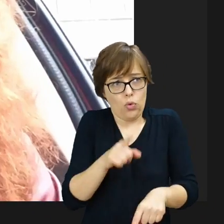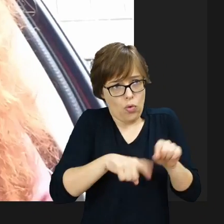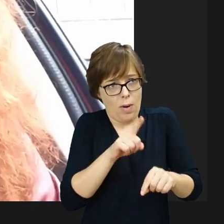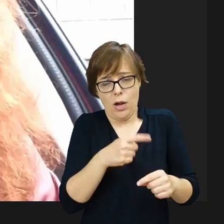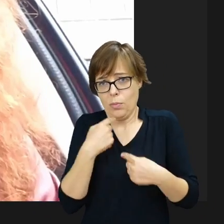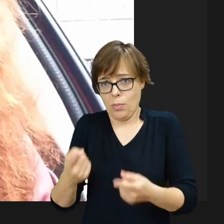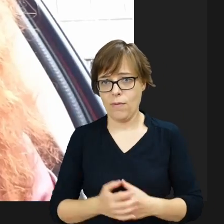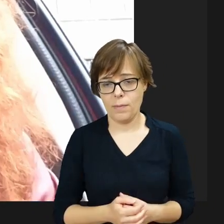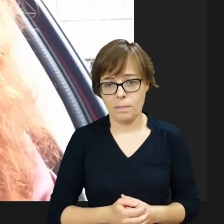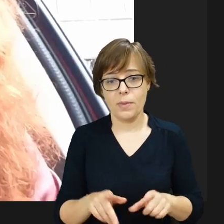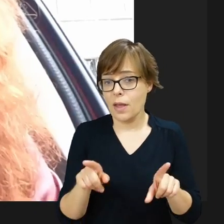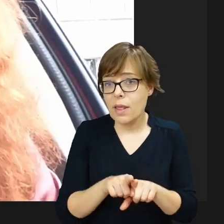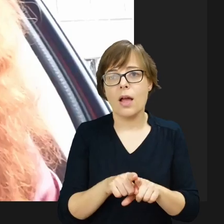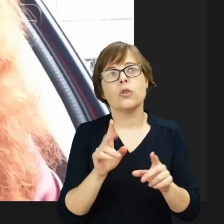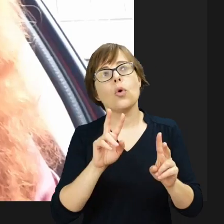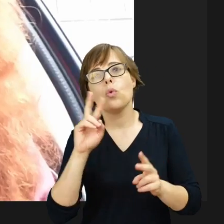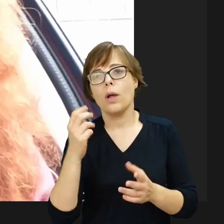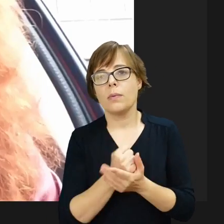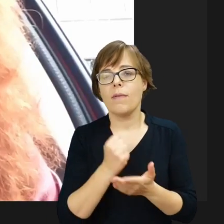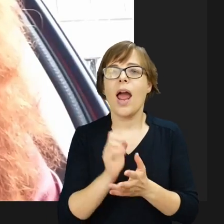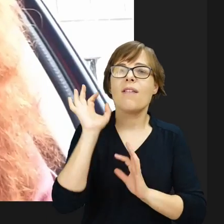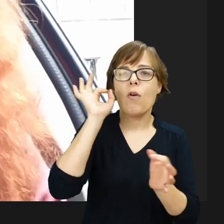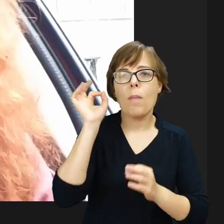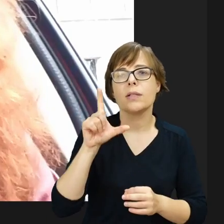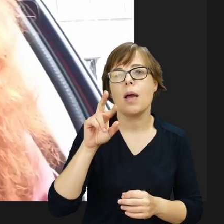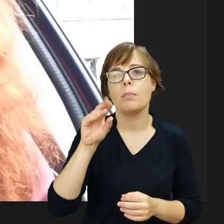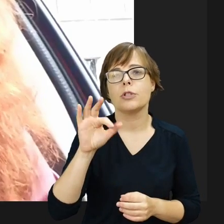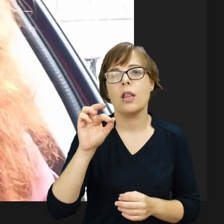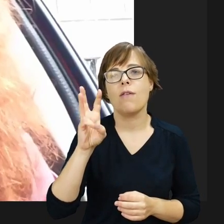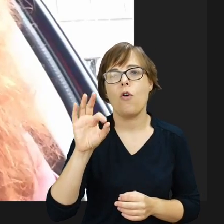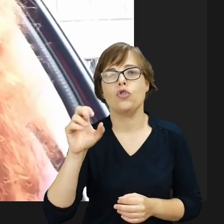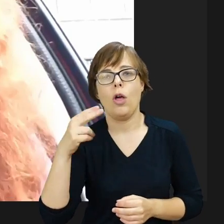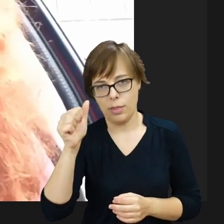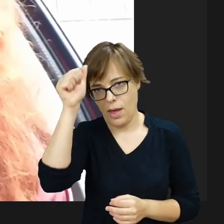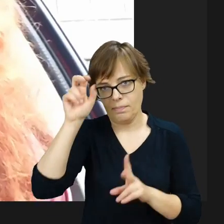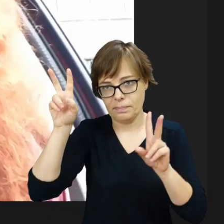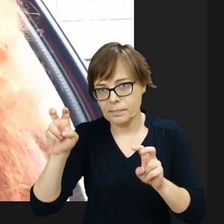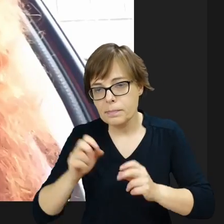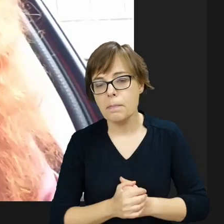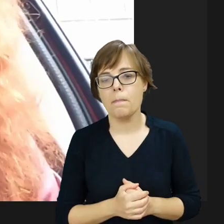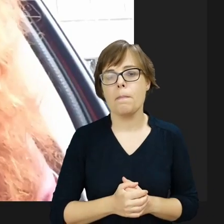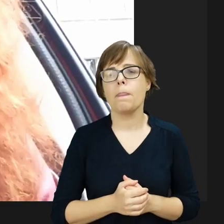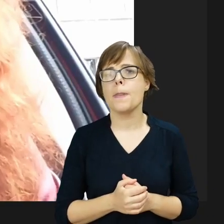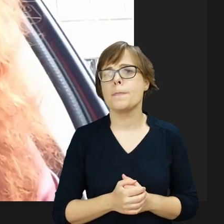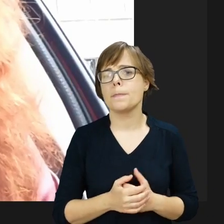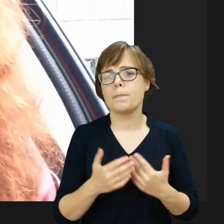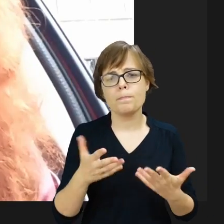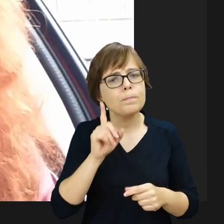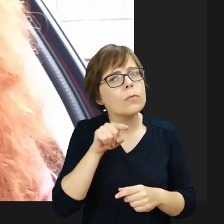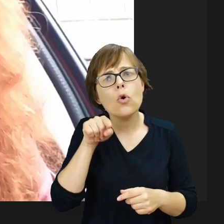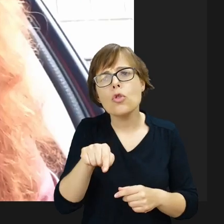informacja przetworzona, tak? Gdzie no, w ogóle jakby to zależy już